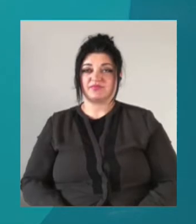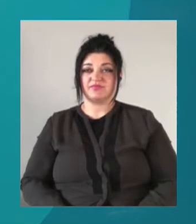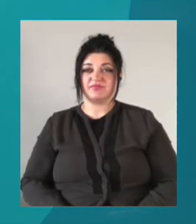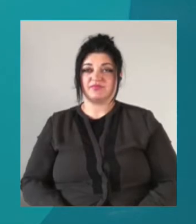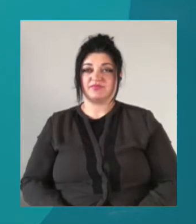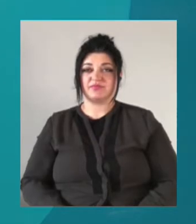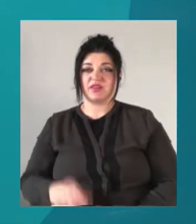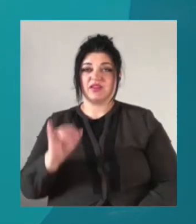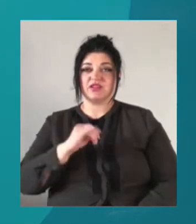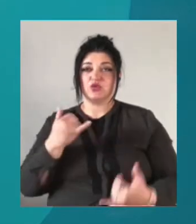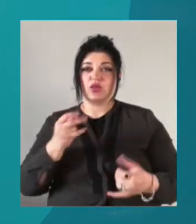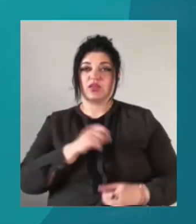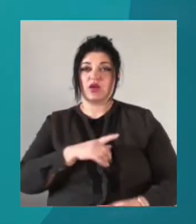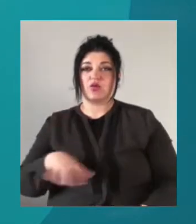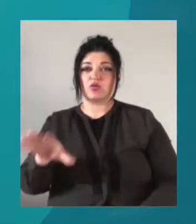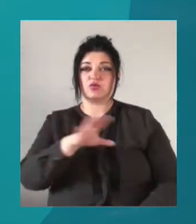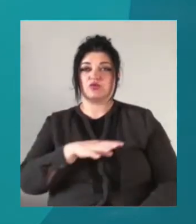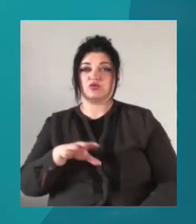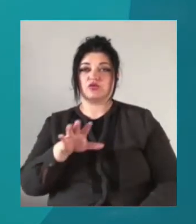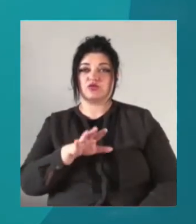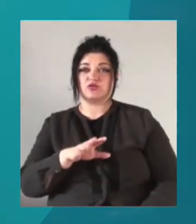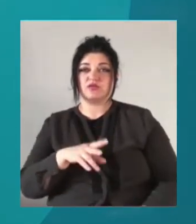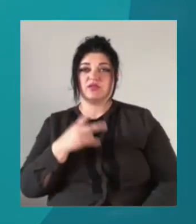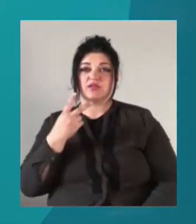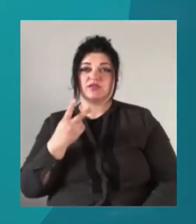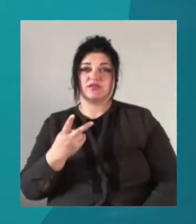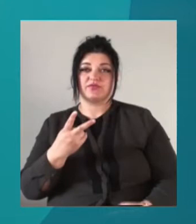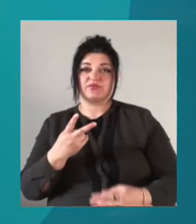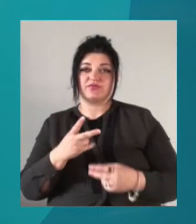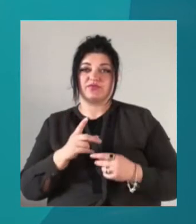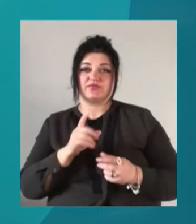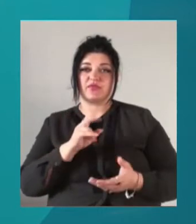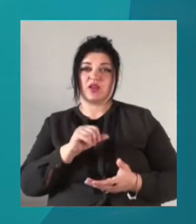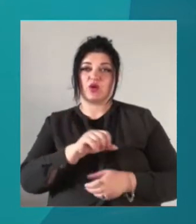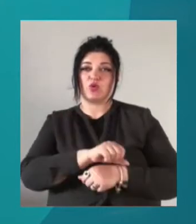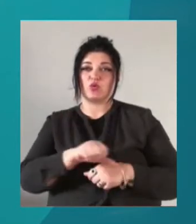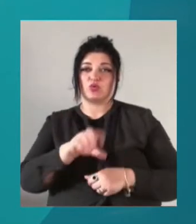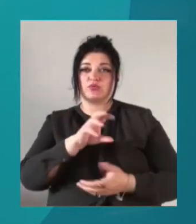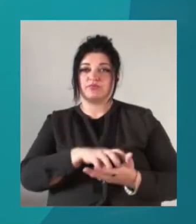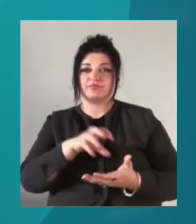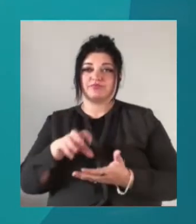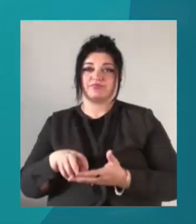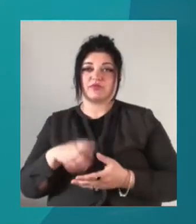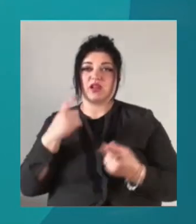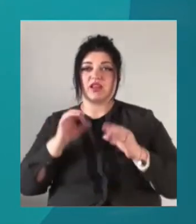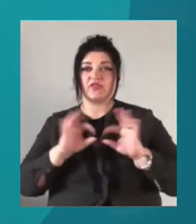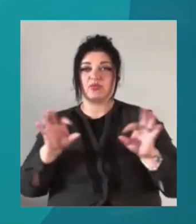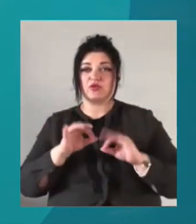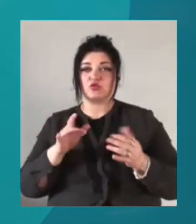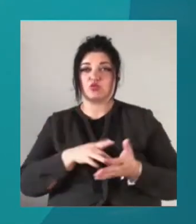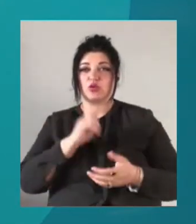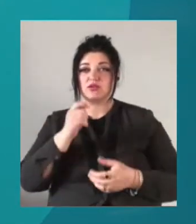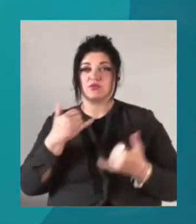Від сьогодні на Одещині відновили роботу два автомобільні пункти пропуску на кордоні із Молдовою. Цю інформацію журналістам Суспільного